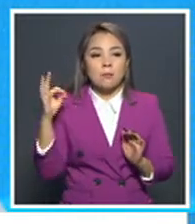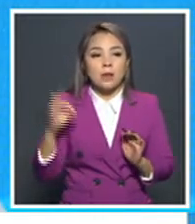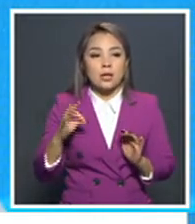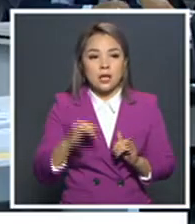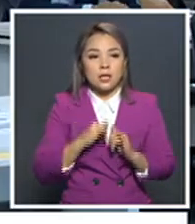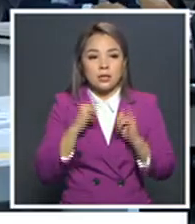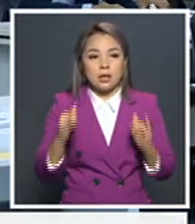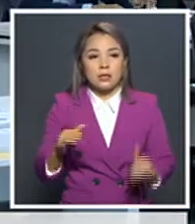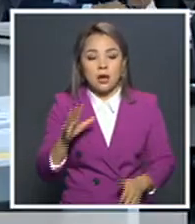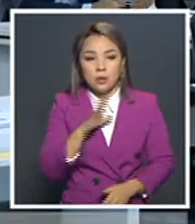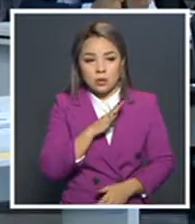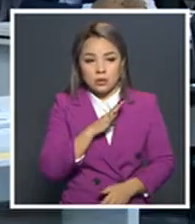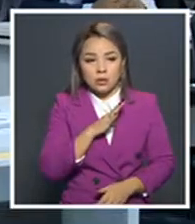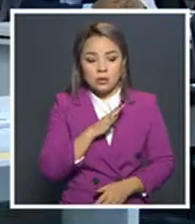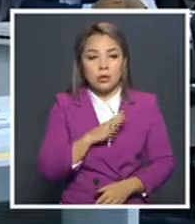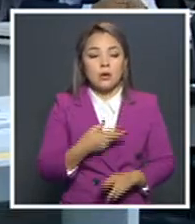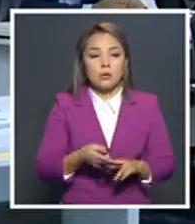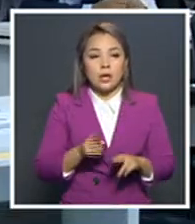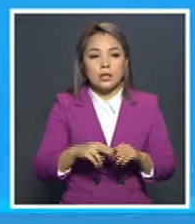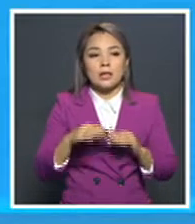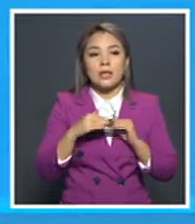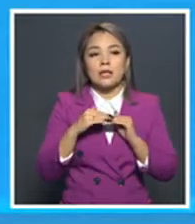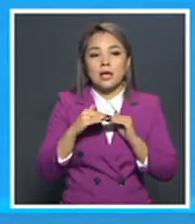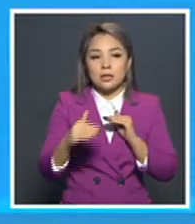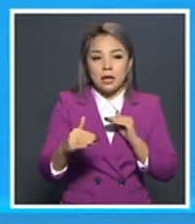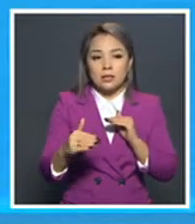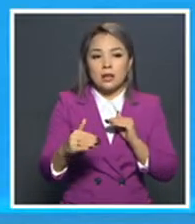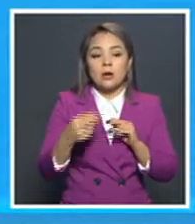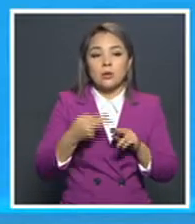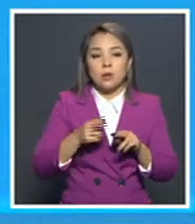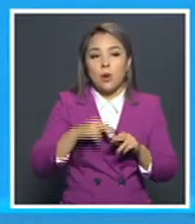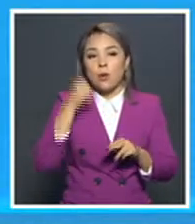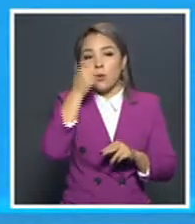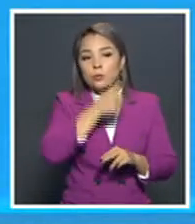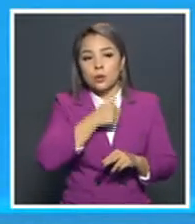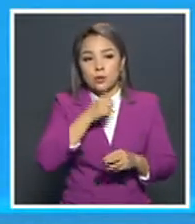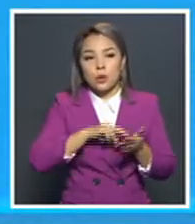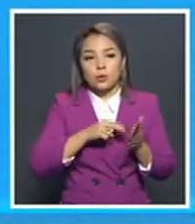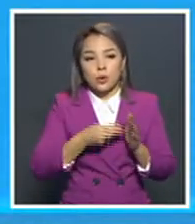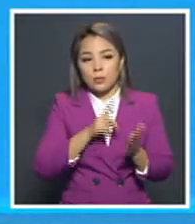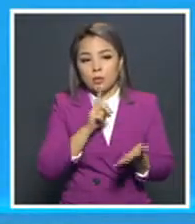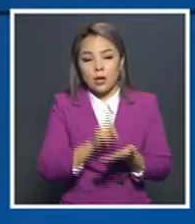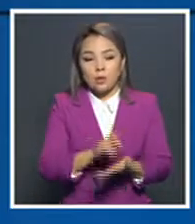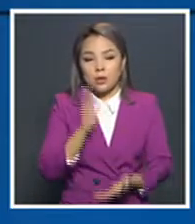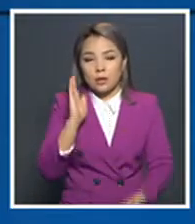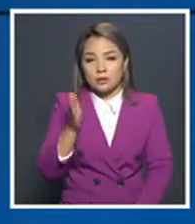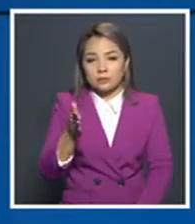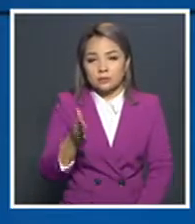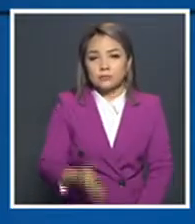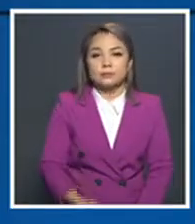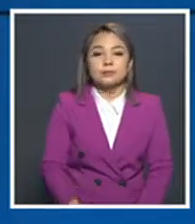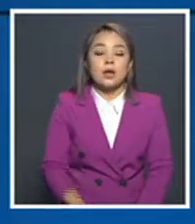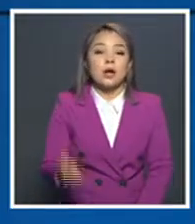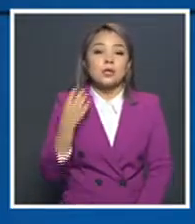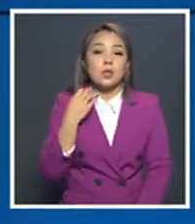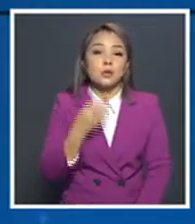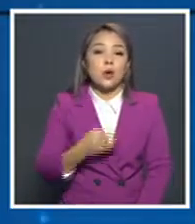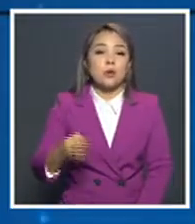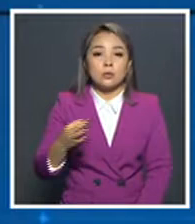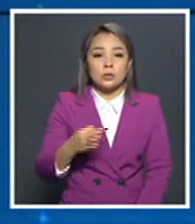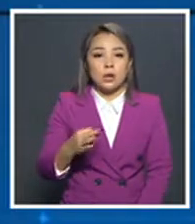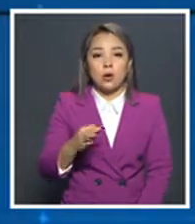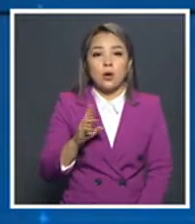6,2%-ке өсті. Осы деңгейді ағымдағы жыл ұстауға жоспарлап отырмыз. Қызылорда